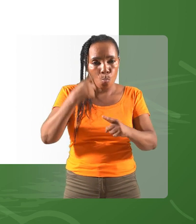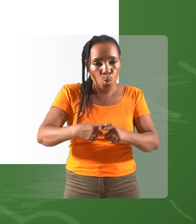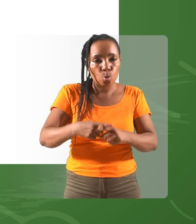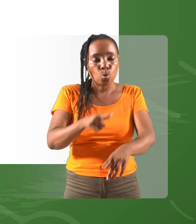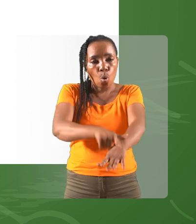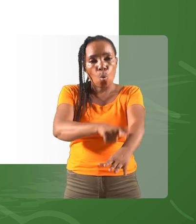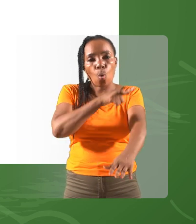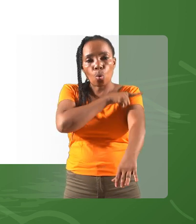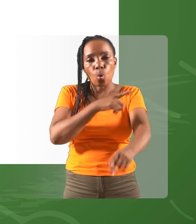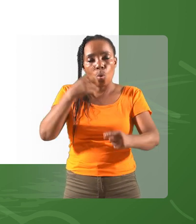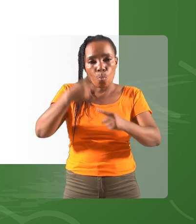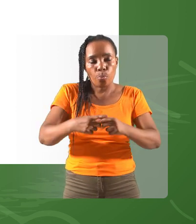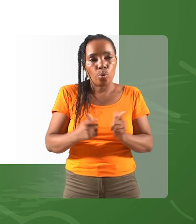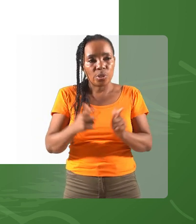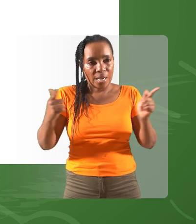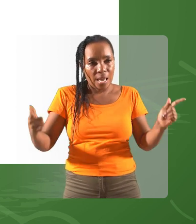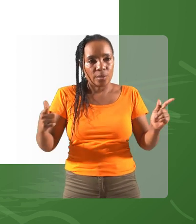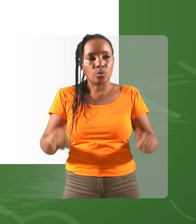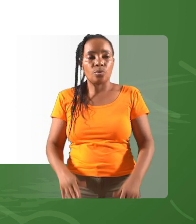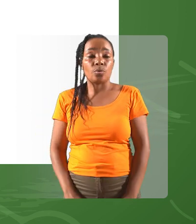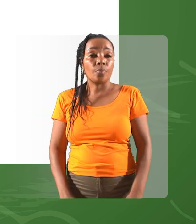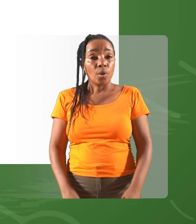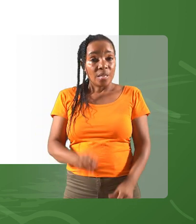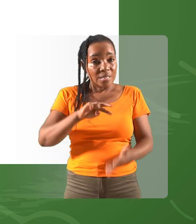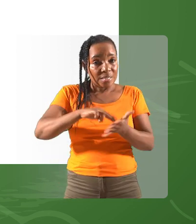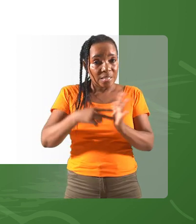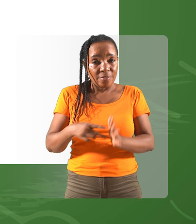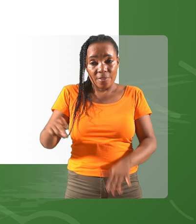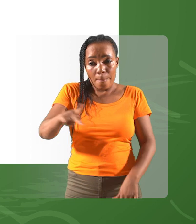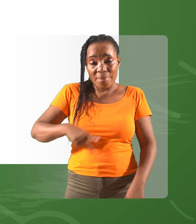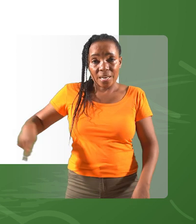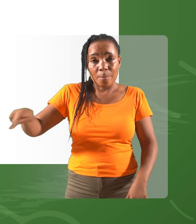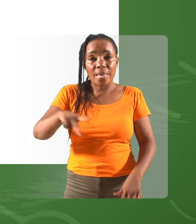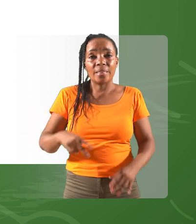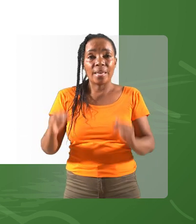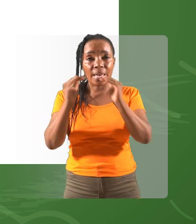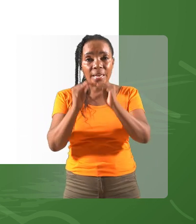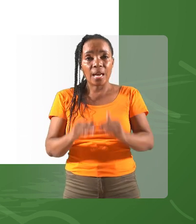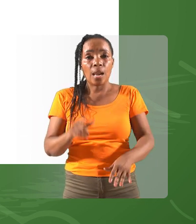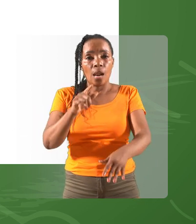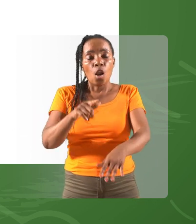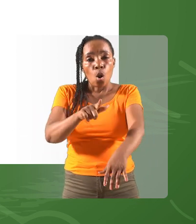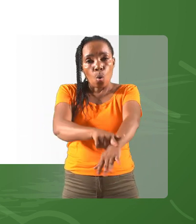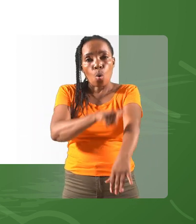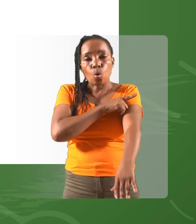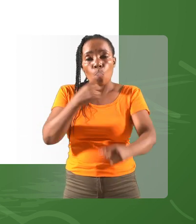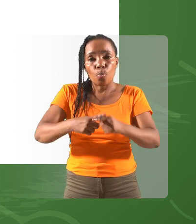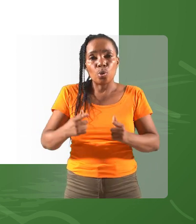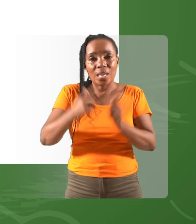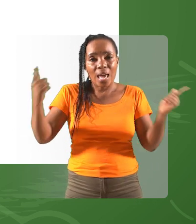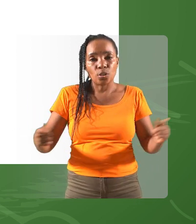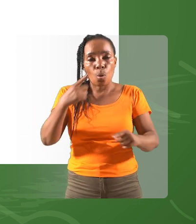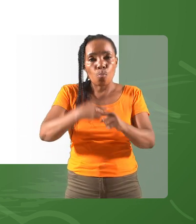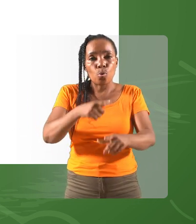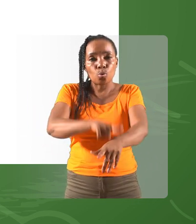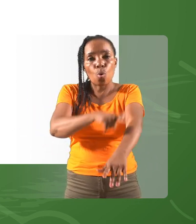largeur. OK? Donc, périmètre égale longueur plus largeur, plus longueur,